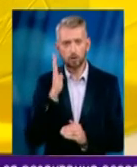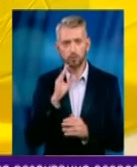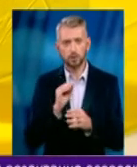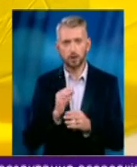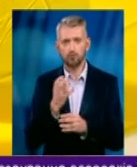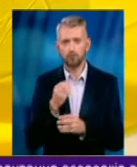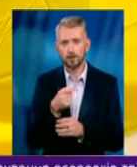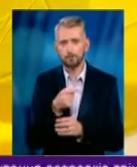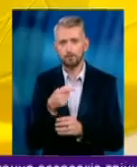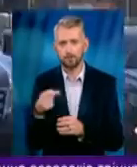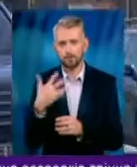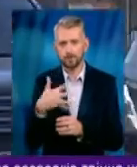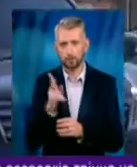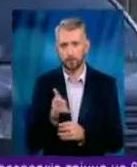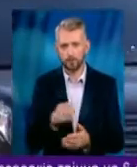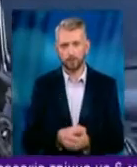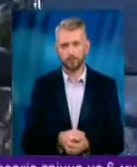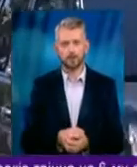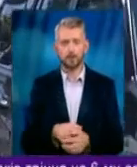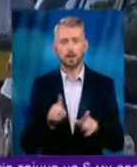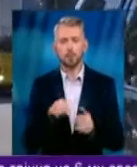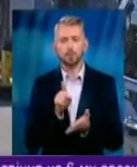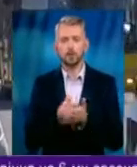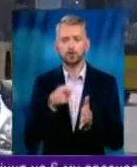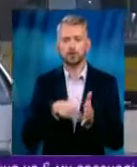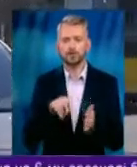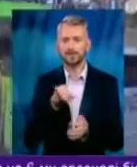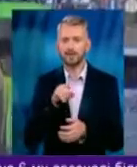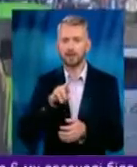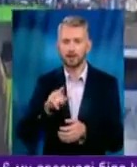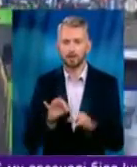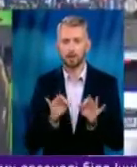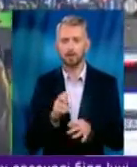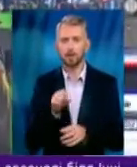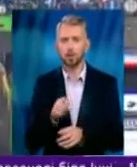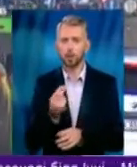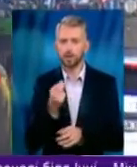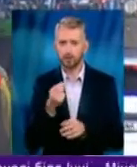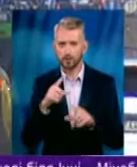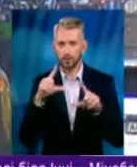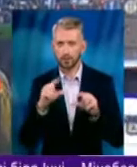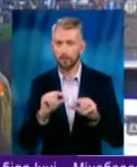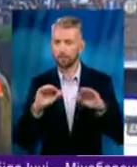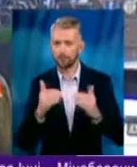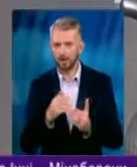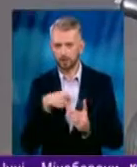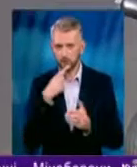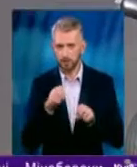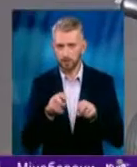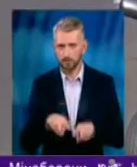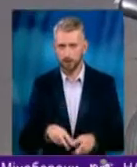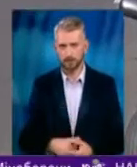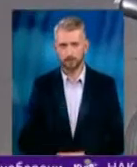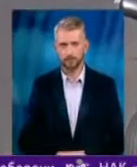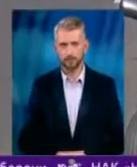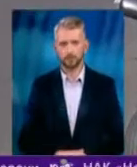додатково мінімум ще 50 копійок. Також має здешевшати і дизель. Щоправда, на нього ціни знизяться менше, запевняють експерти. Богдан